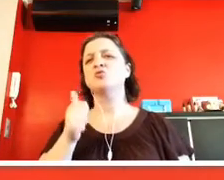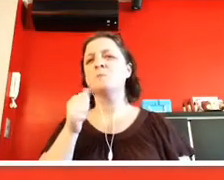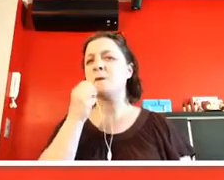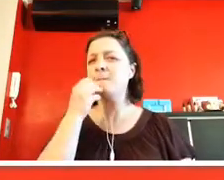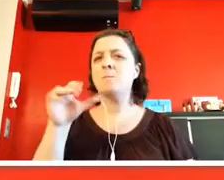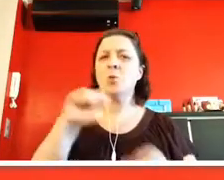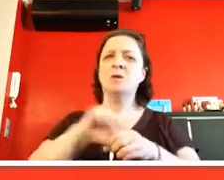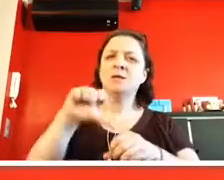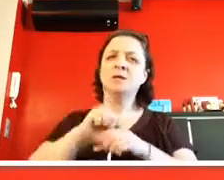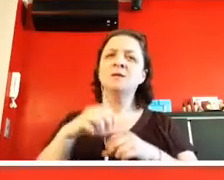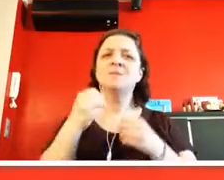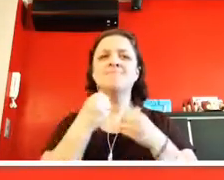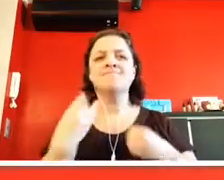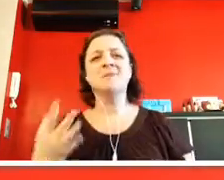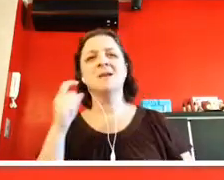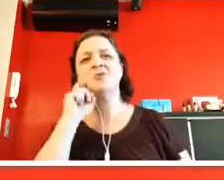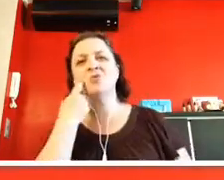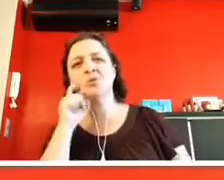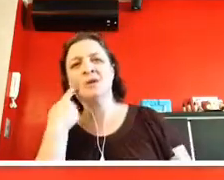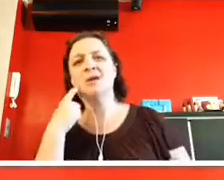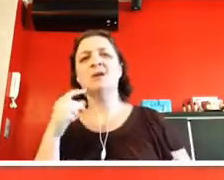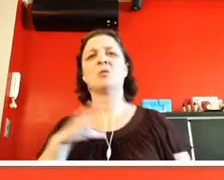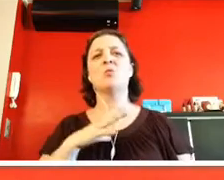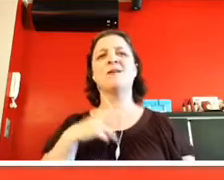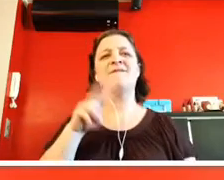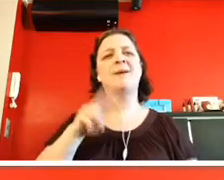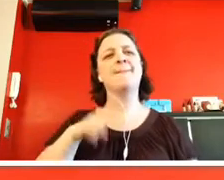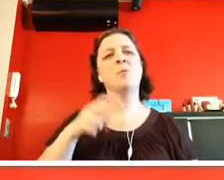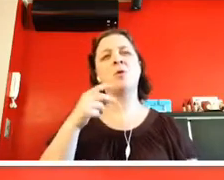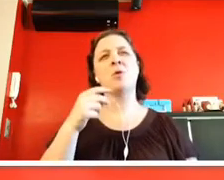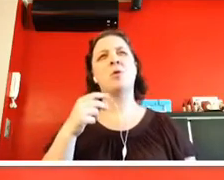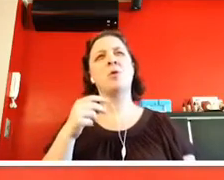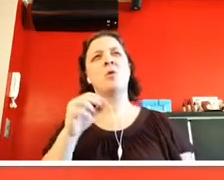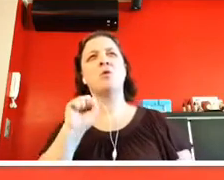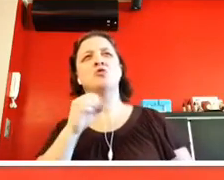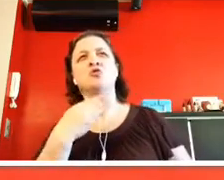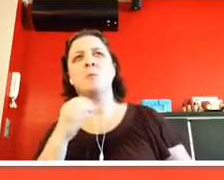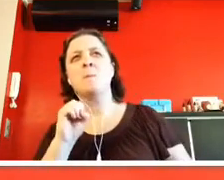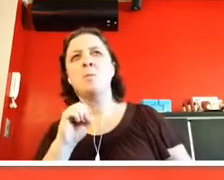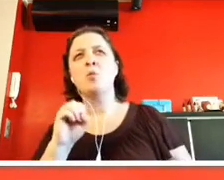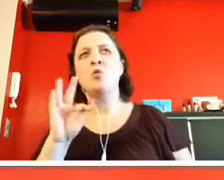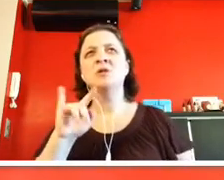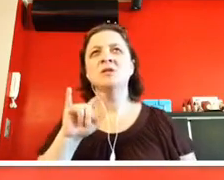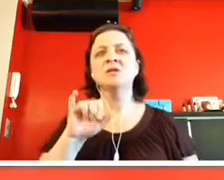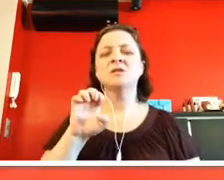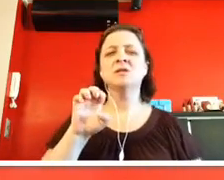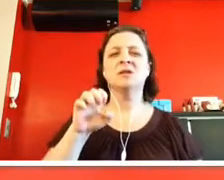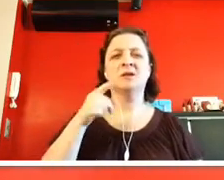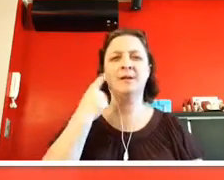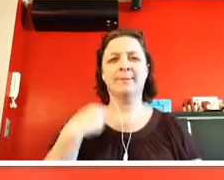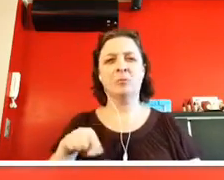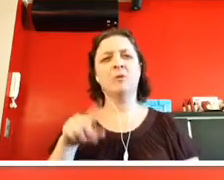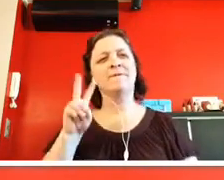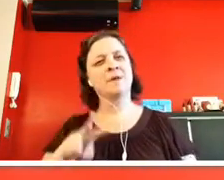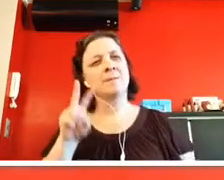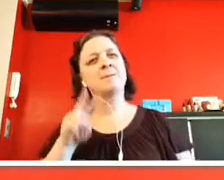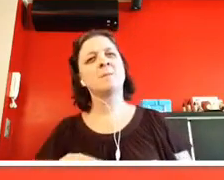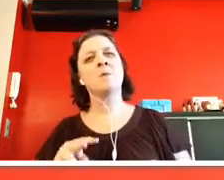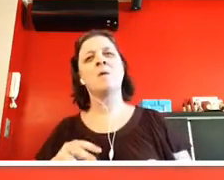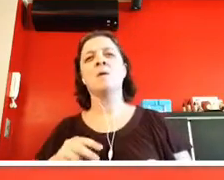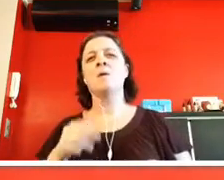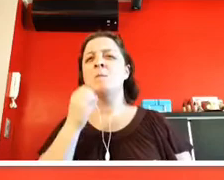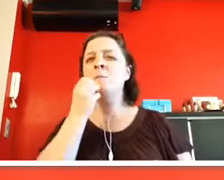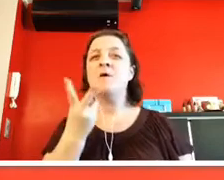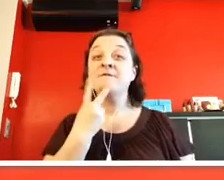Ah, c'est vraiment un super liquide, bien sucré. On a vraiment un smoothie crémeux.